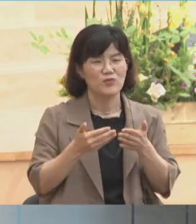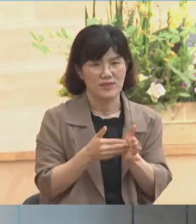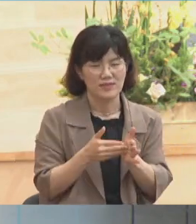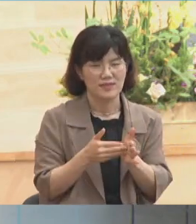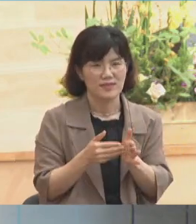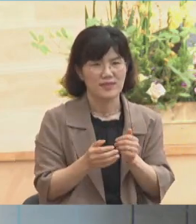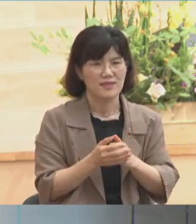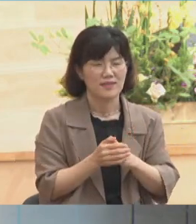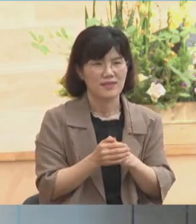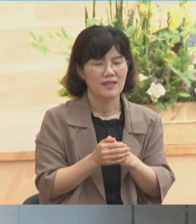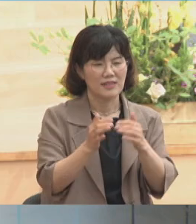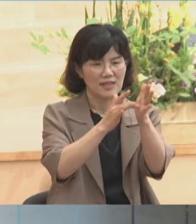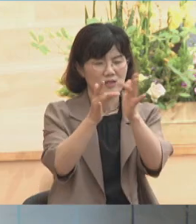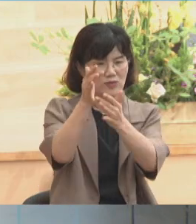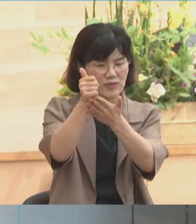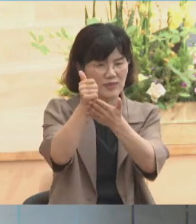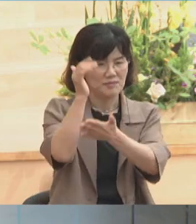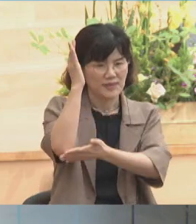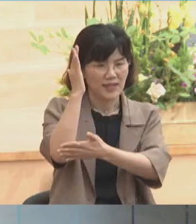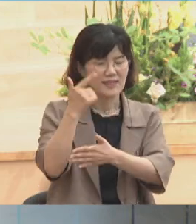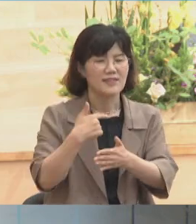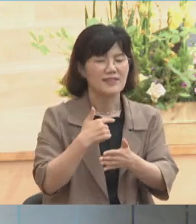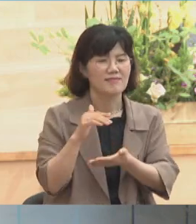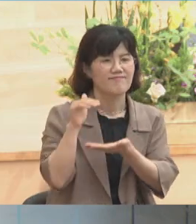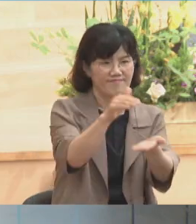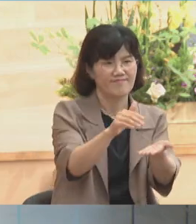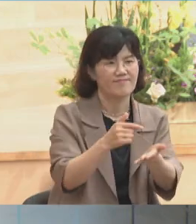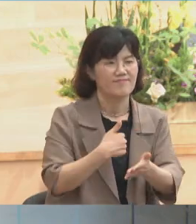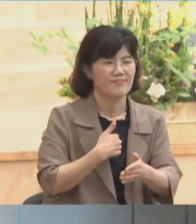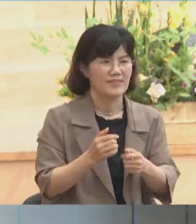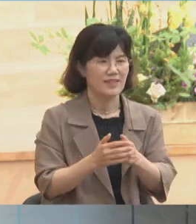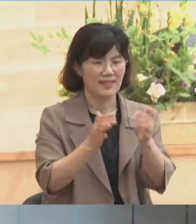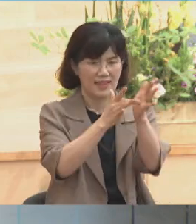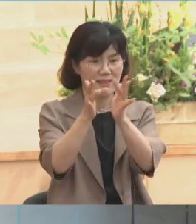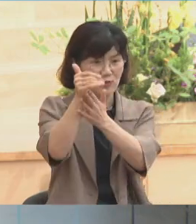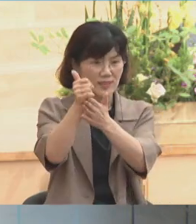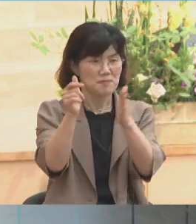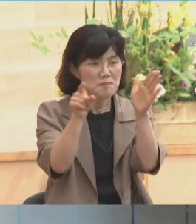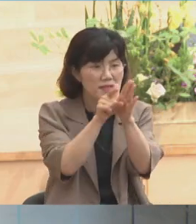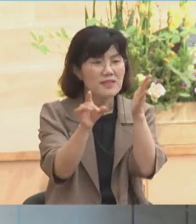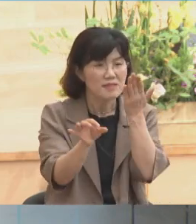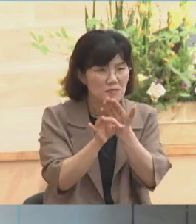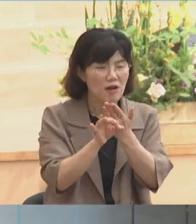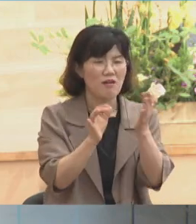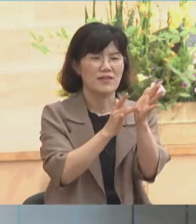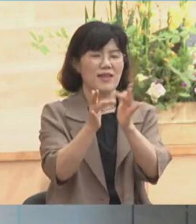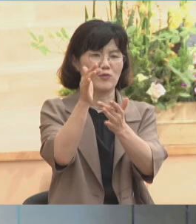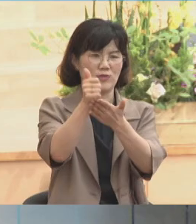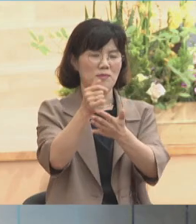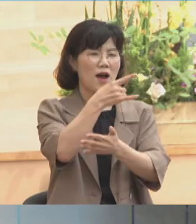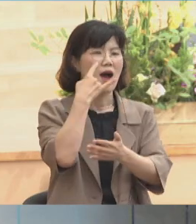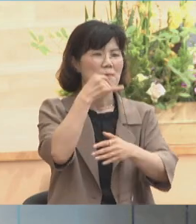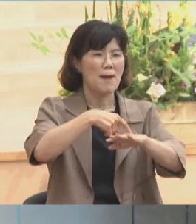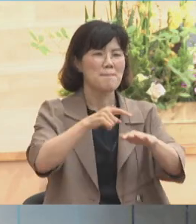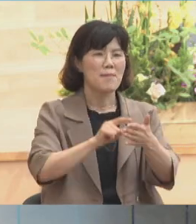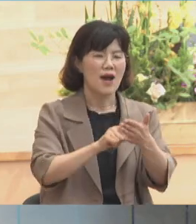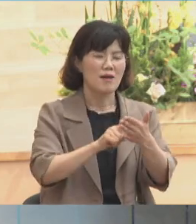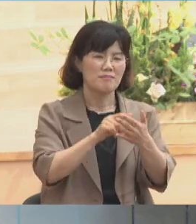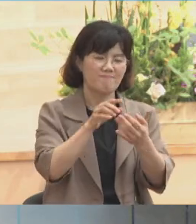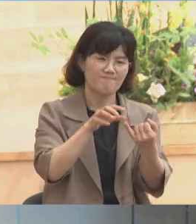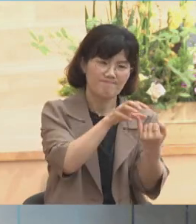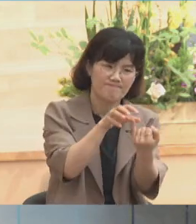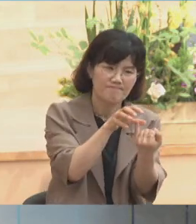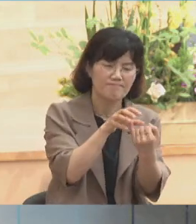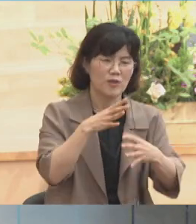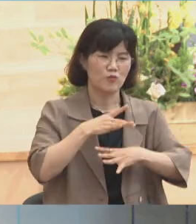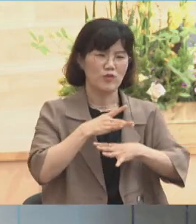주셨습니다. 예수님 이야기를 시작했습니다. 예수님을 믿으면 예수님이 엄마 마음을 지켜주셔서